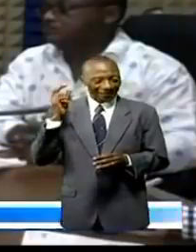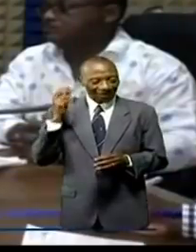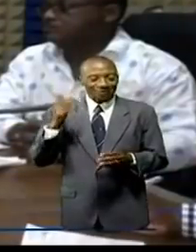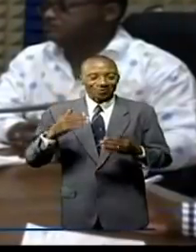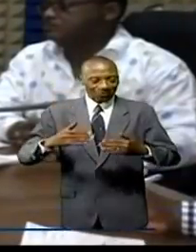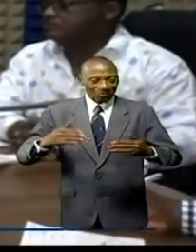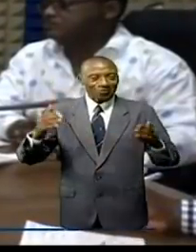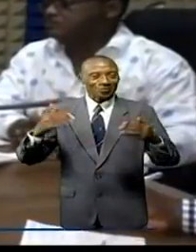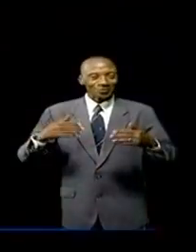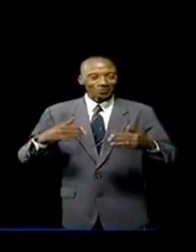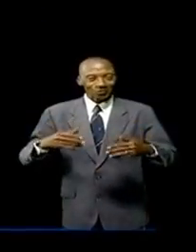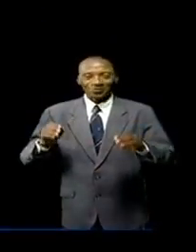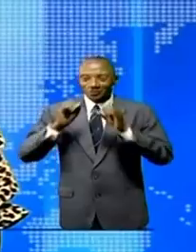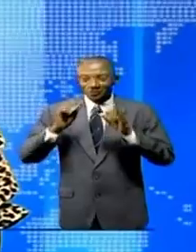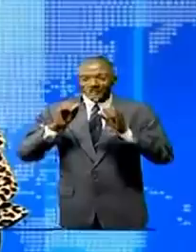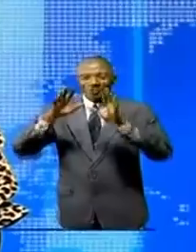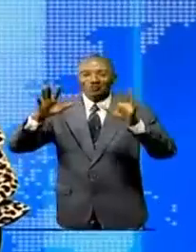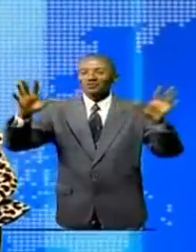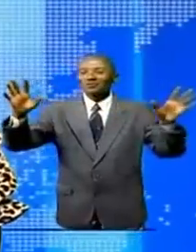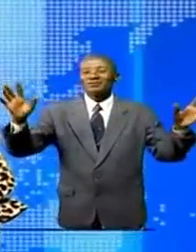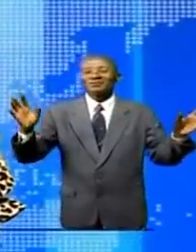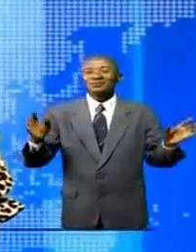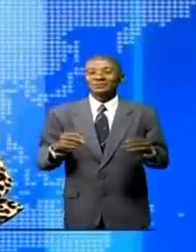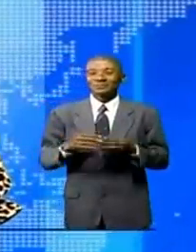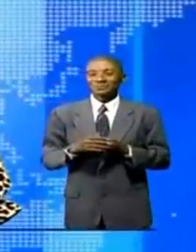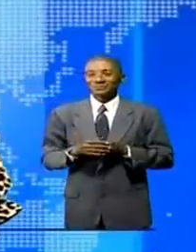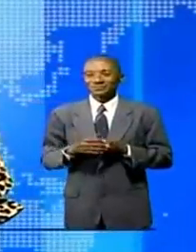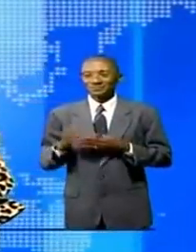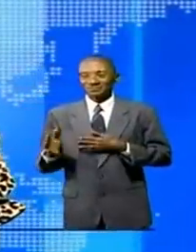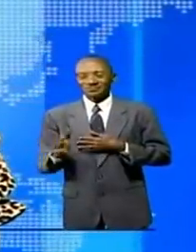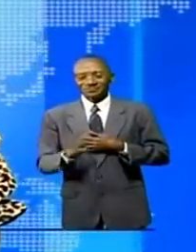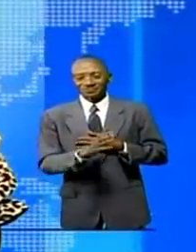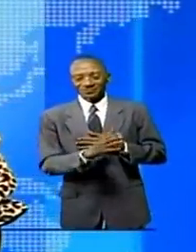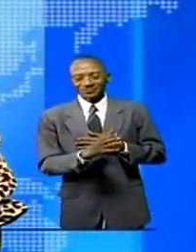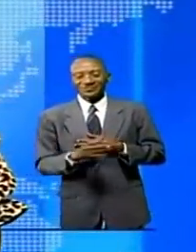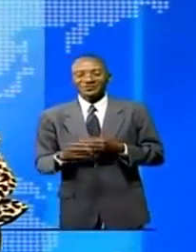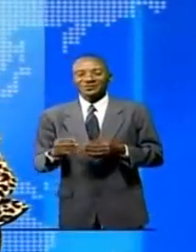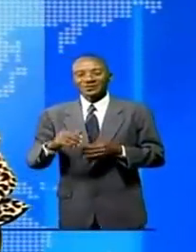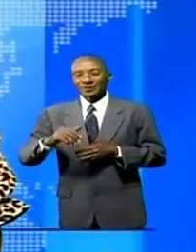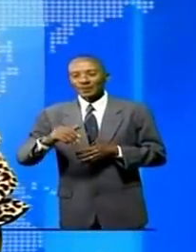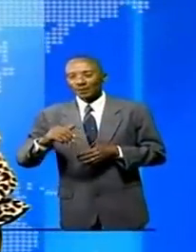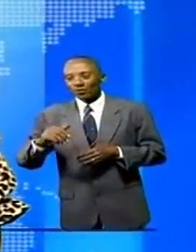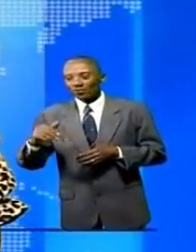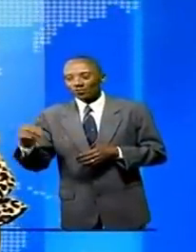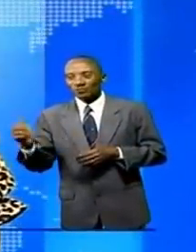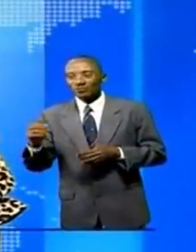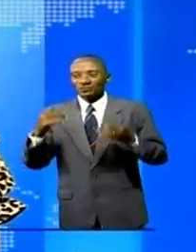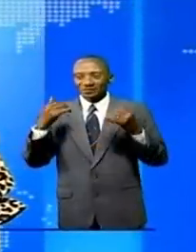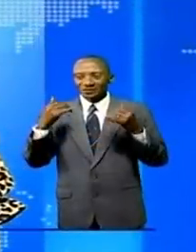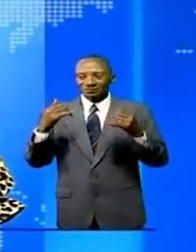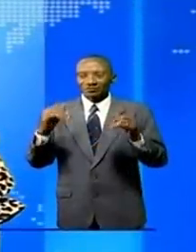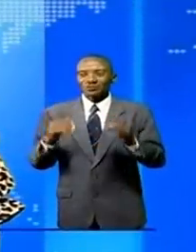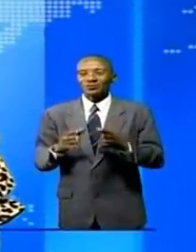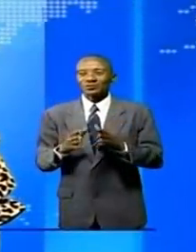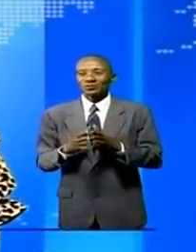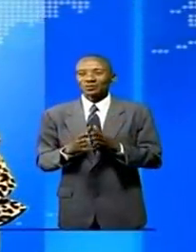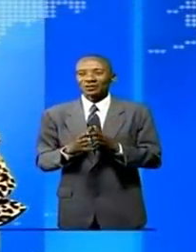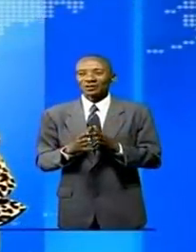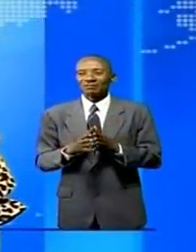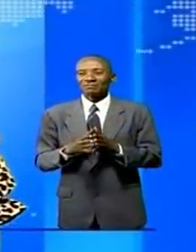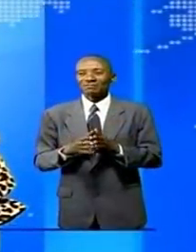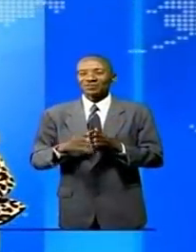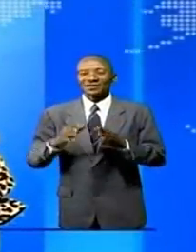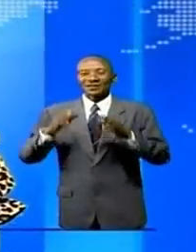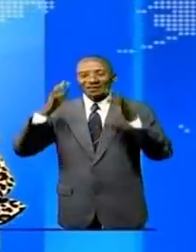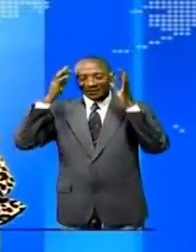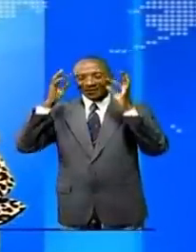radio peut émettre. Également, dans l'actualité, parlons sensibilisation avec les étudiants de l'université Loyola